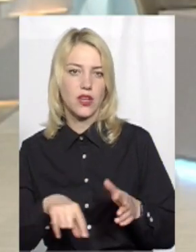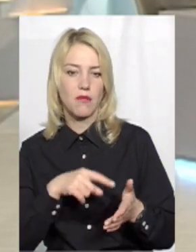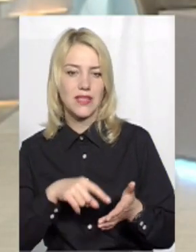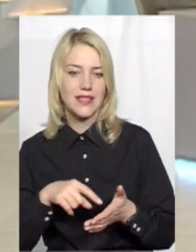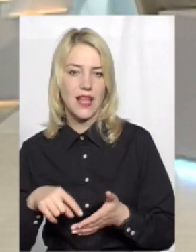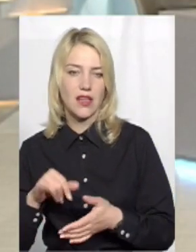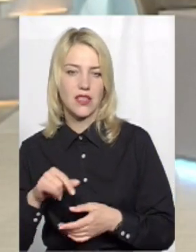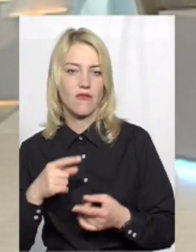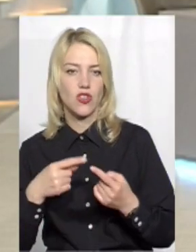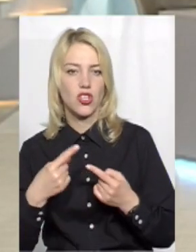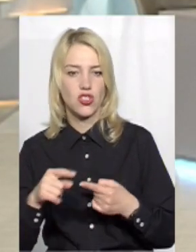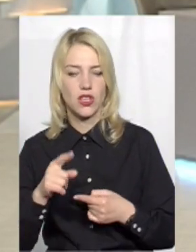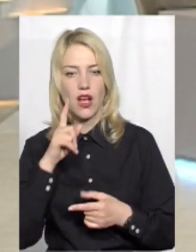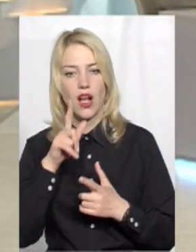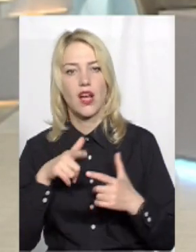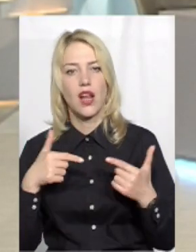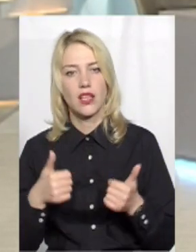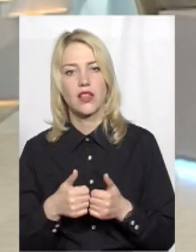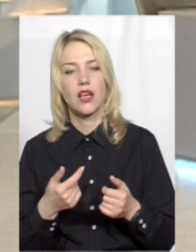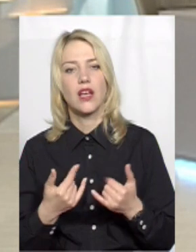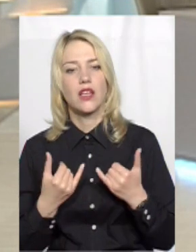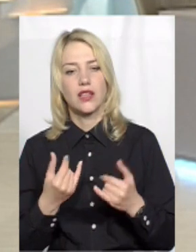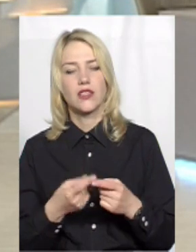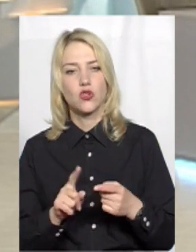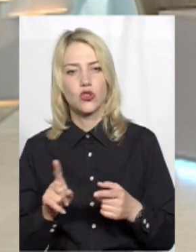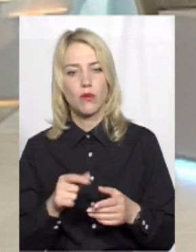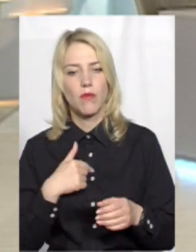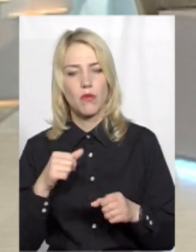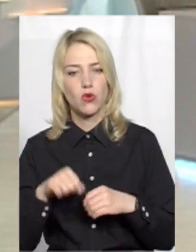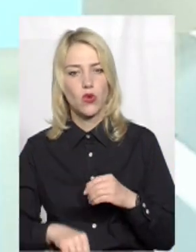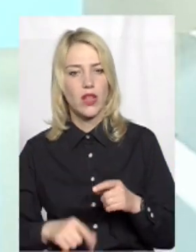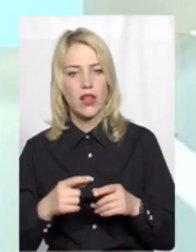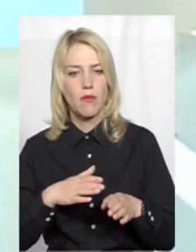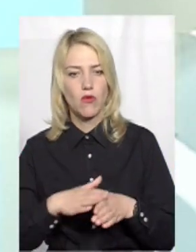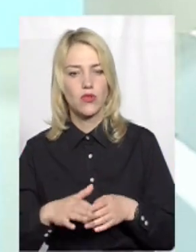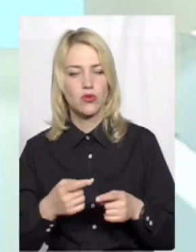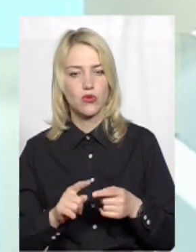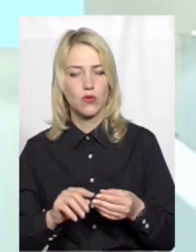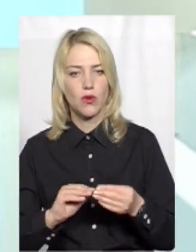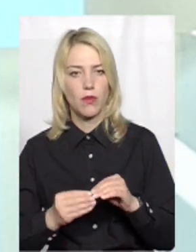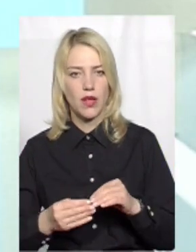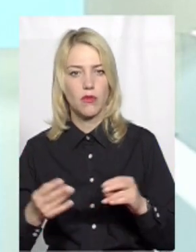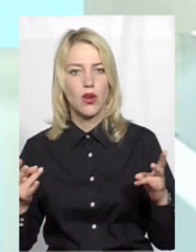інших країнах. Тому для цього, щоб ми подолали цілком і повністю цю проблему, потребно